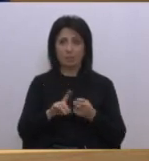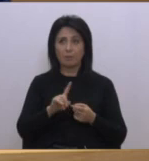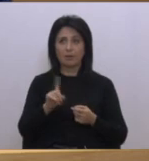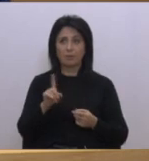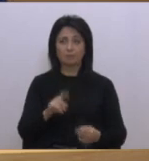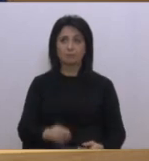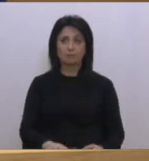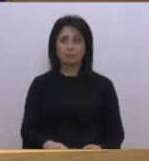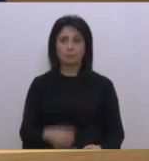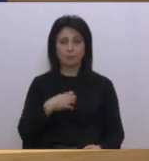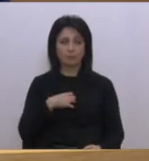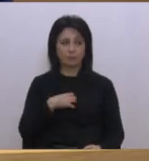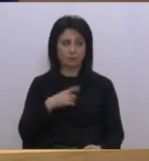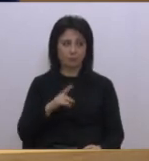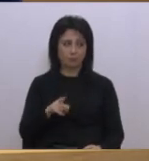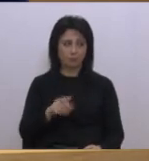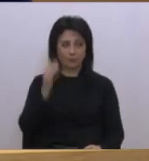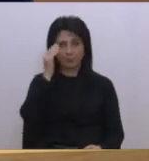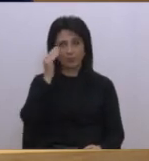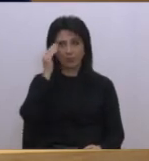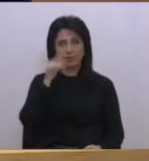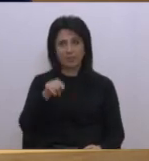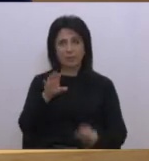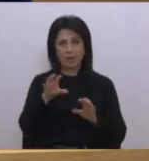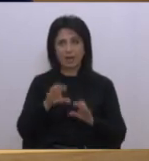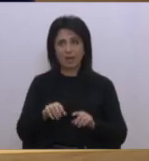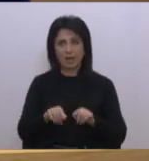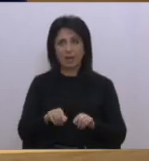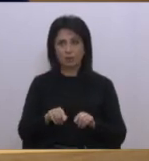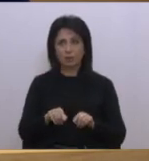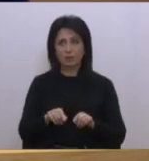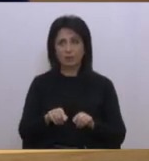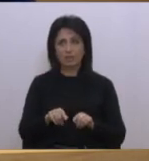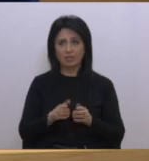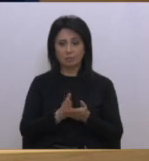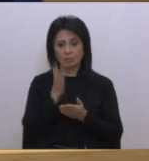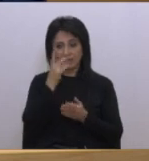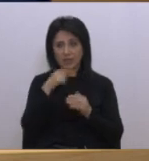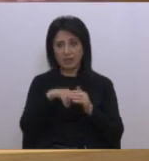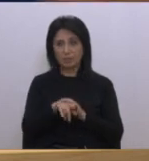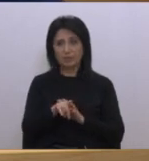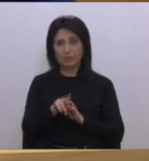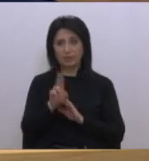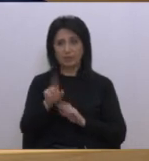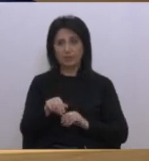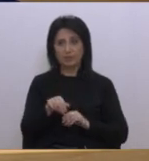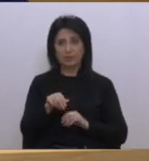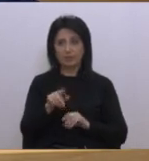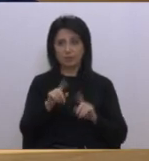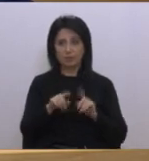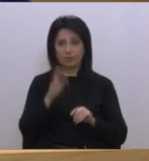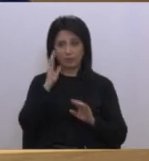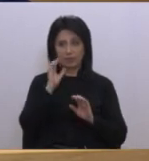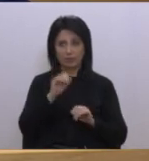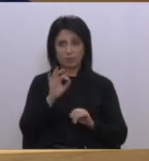მაგრამ მნიშვნელოვანია, რომ ეს გავიაზროთ ამ კანონის, ასე ვთქვათ, მიზნებიდან გამომდინარე და ზოგადად